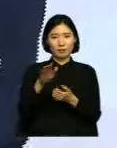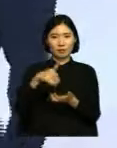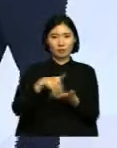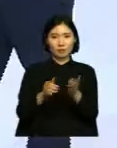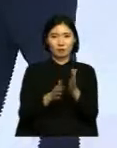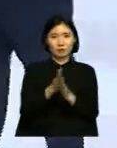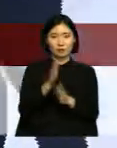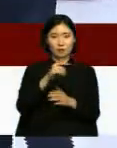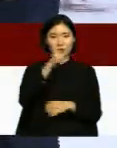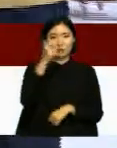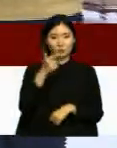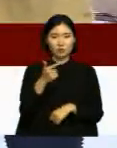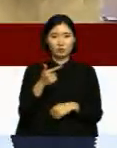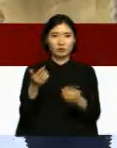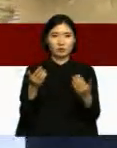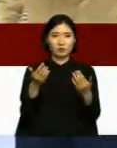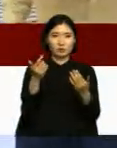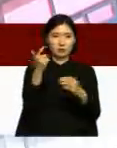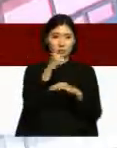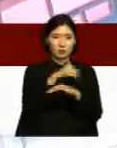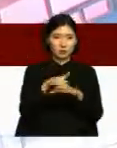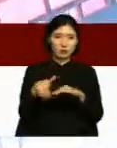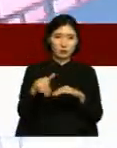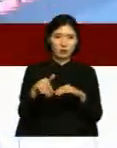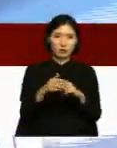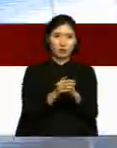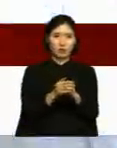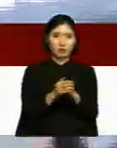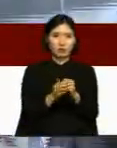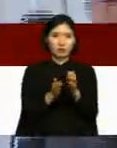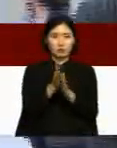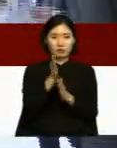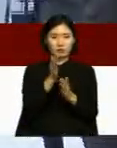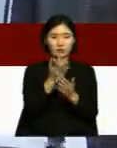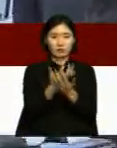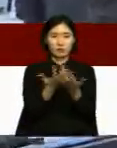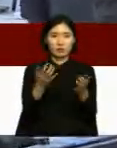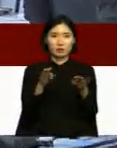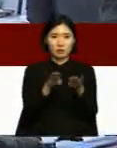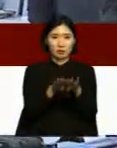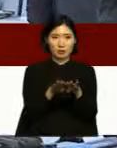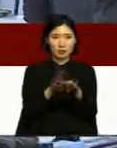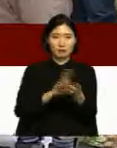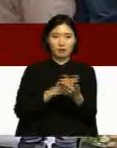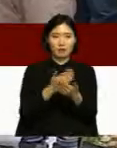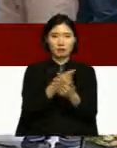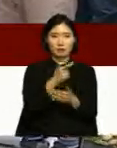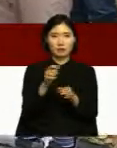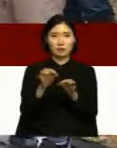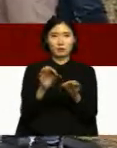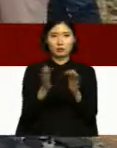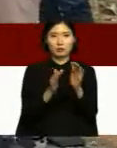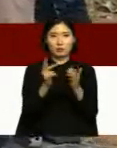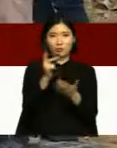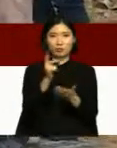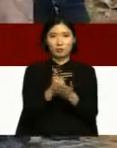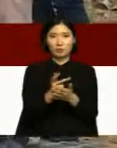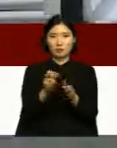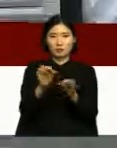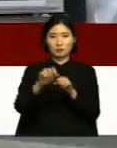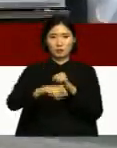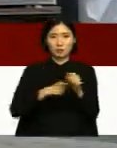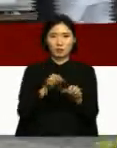동두천시의회 오후 일정은 동두천시민회관 리모델링 현장과 큰시장 공용주차장 조성사업, 자유상가